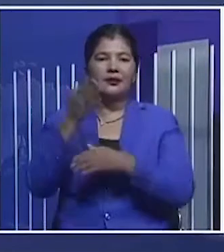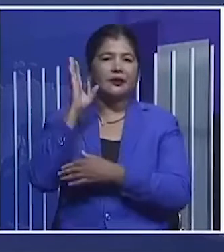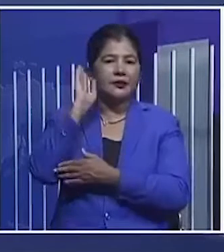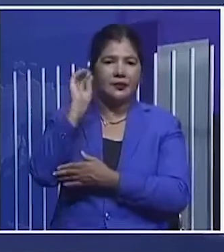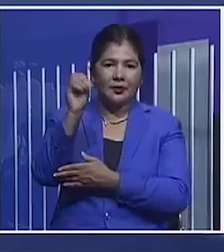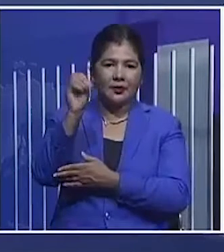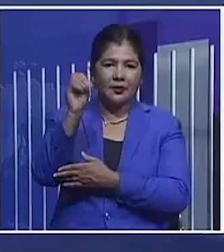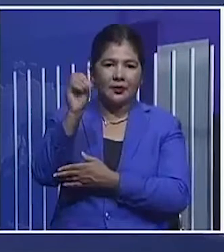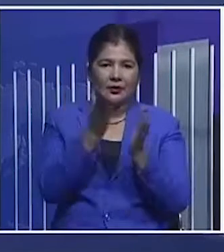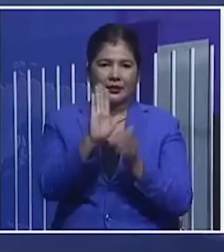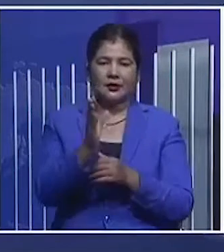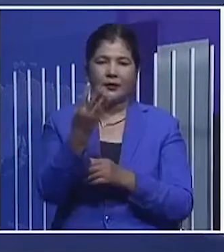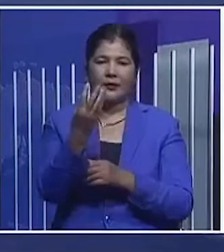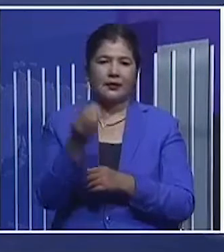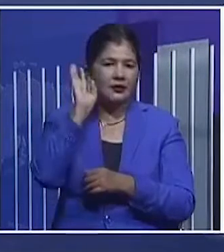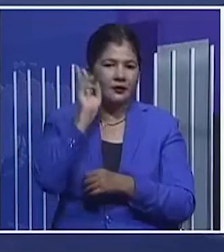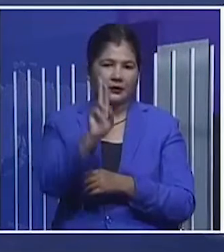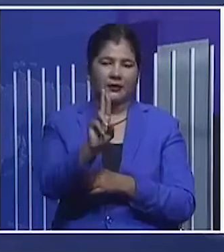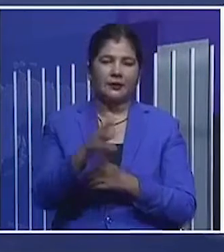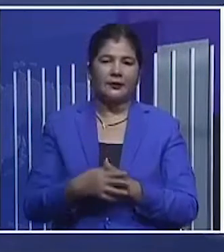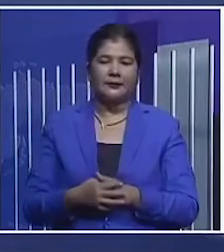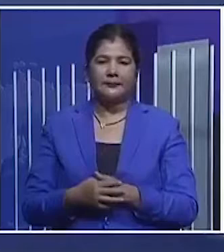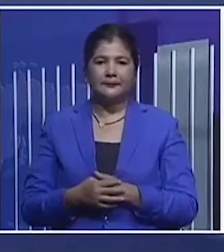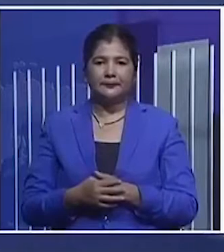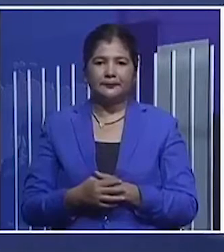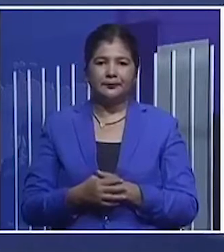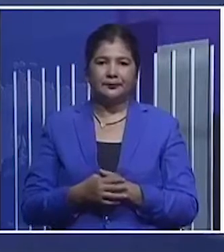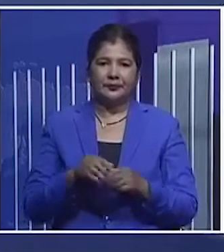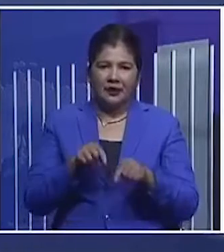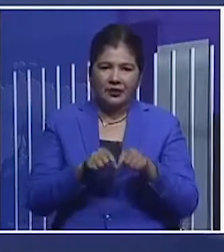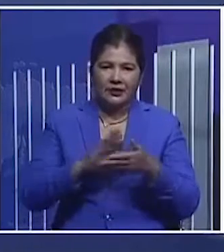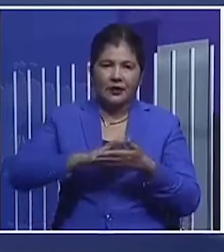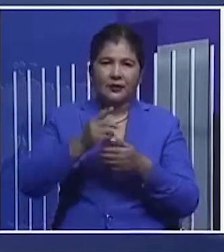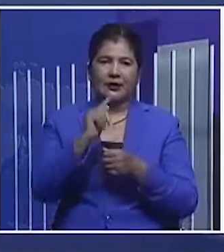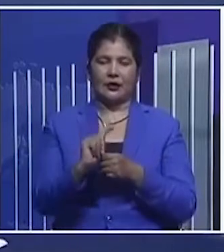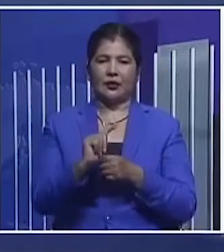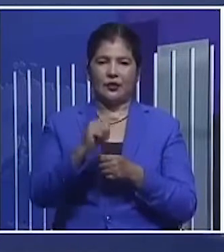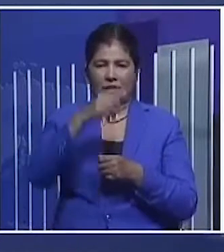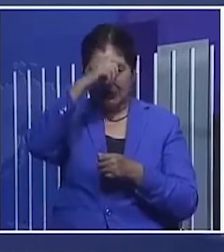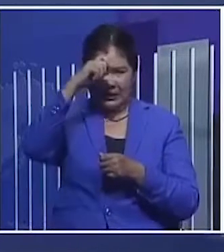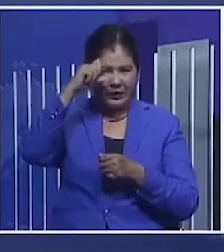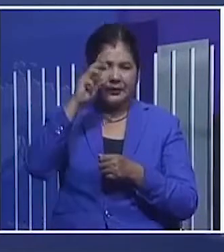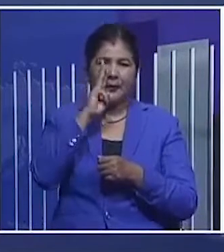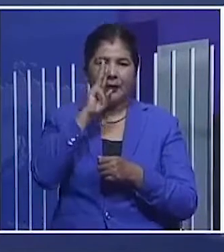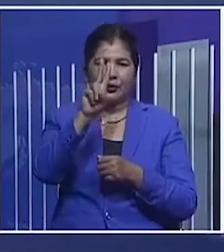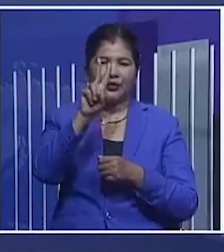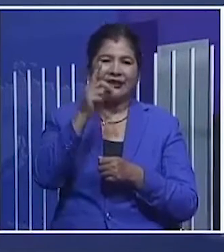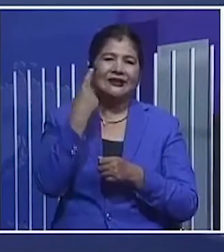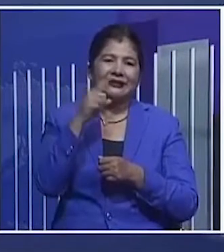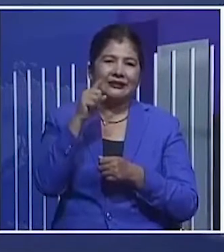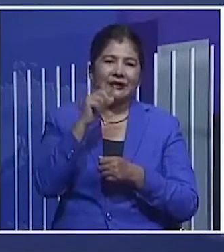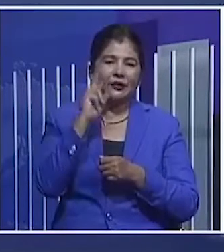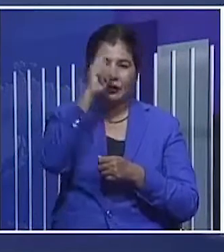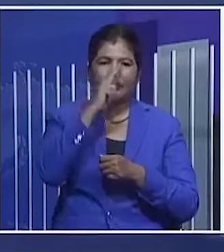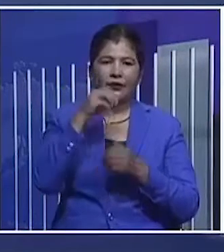विश्रामपछि समाचारमा पुनः स्वागत छ। अब बाँकी समाचार। असार महिनाको चर्को गर्मीमा दुई दिनदेखि रूपन्देहीको